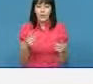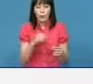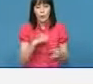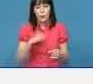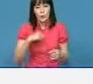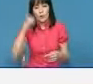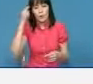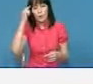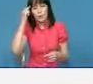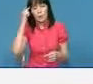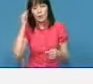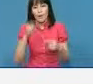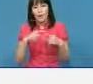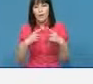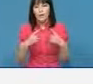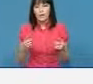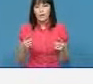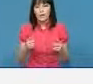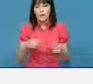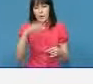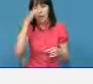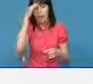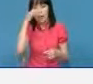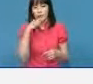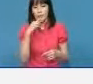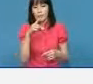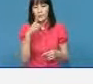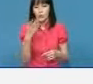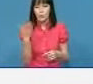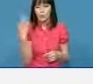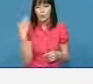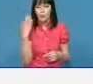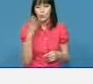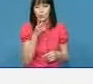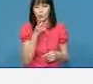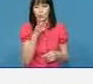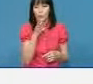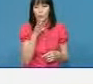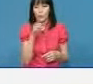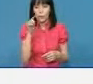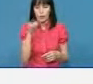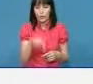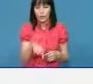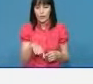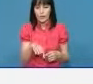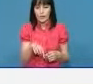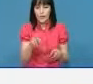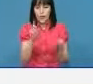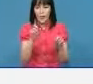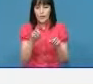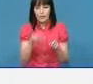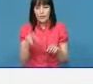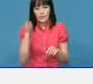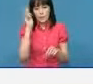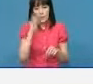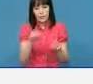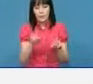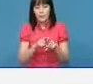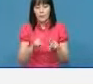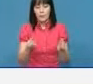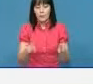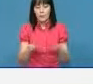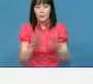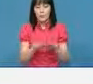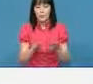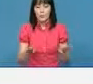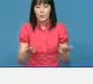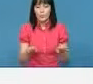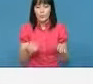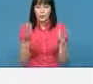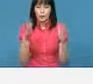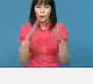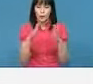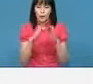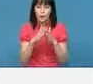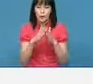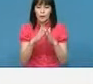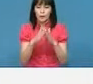Бір жағынан жаңағы әкем айтатын кезінде, ол кезде мектеп жасында бала болатынбыз. Үйге